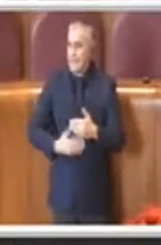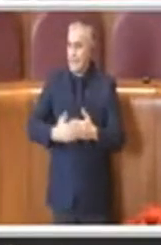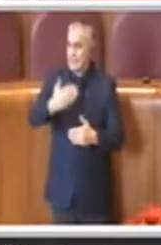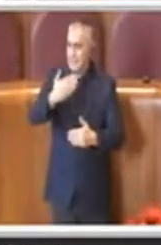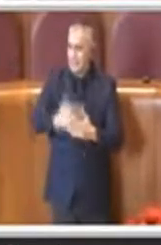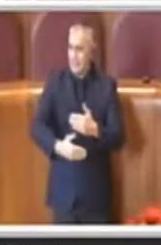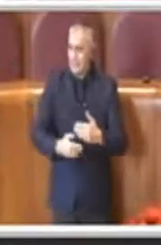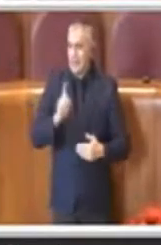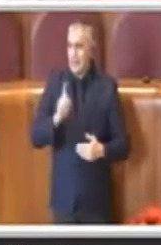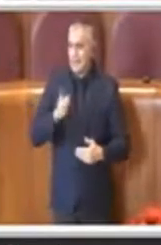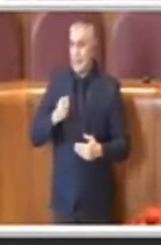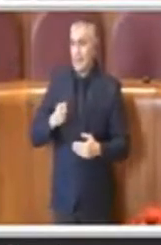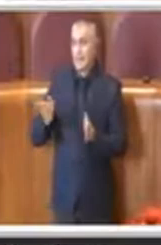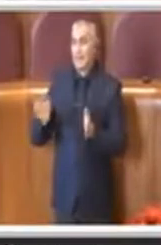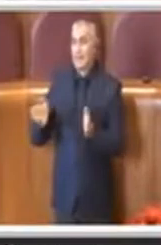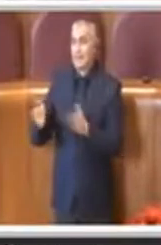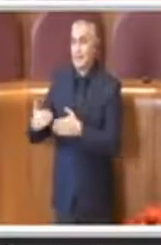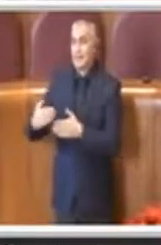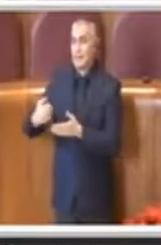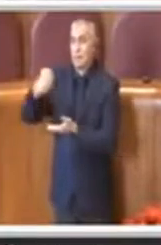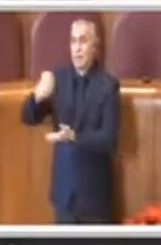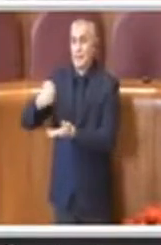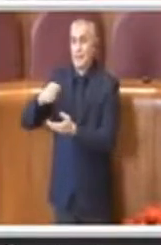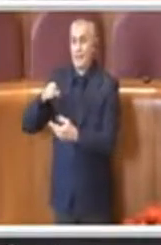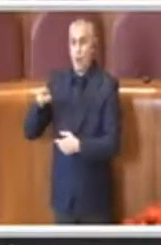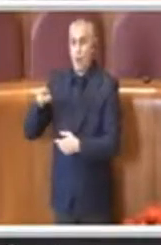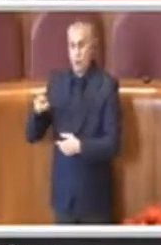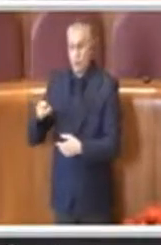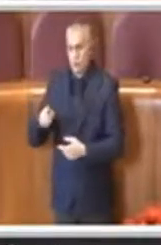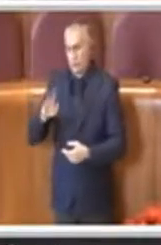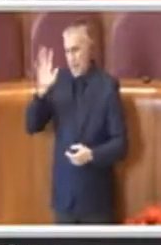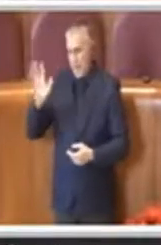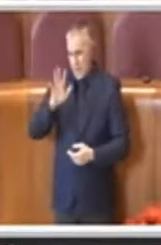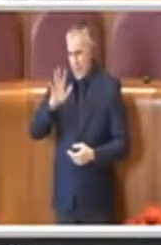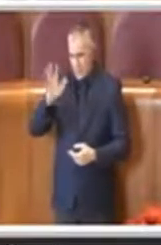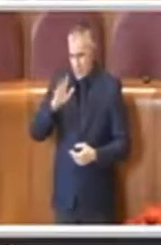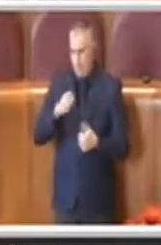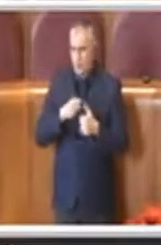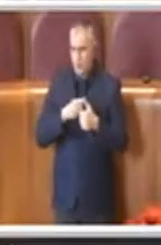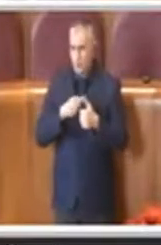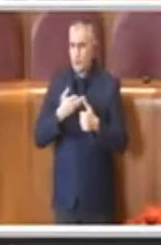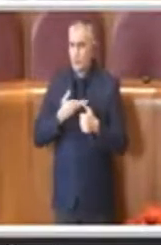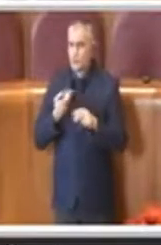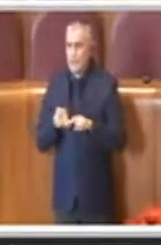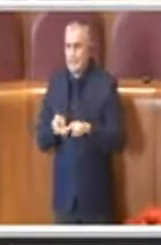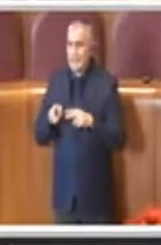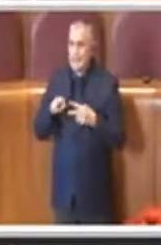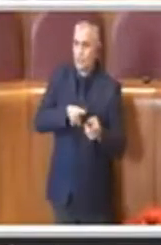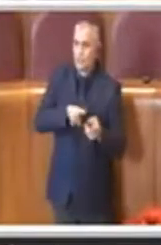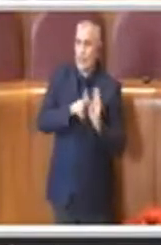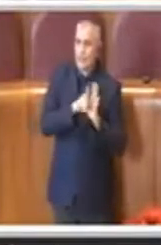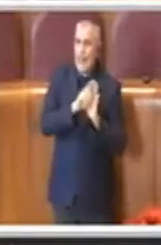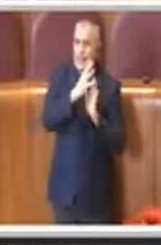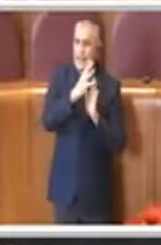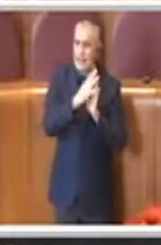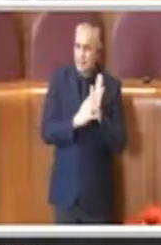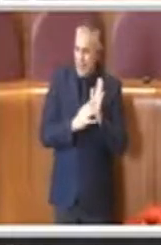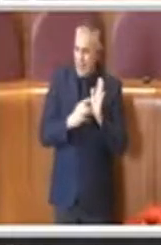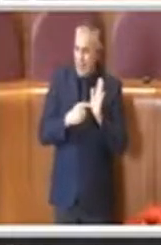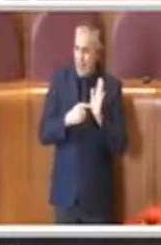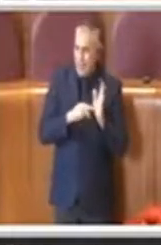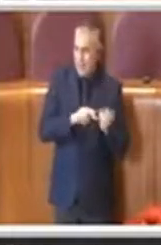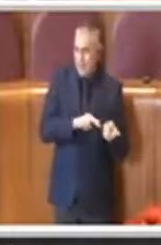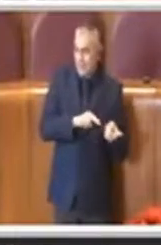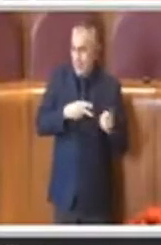dal Dipartimento Patrimonio. Tanto per esempio, per citarne alcune, la trascrizione della delibera stessa, per la quale ricordo